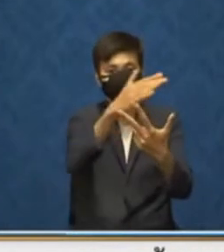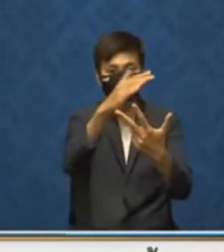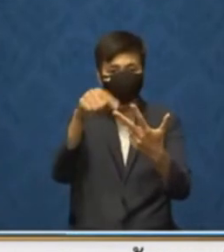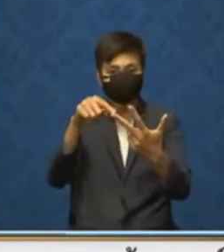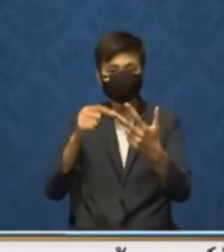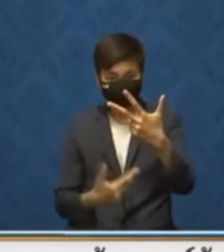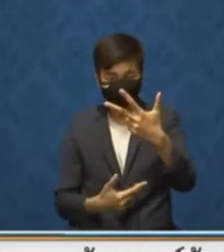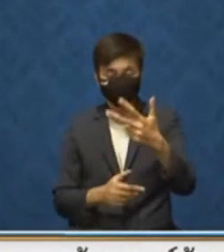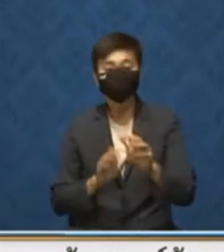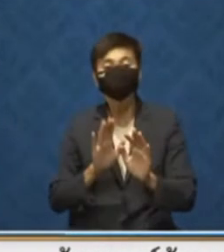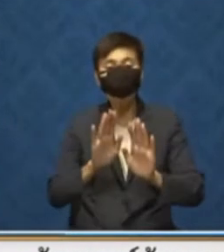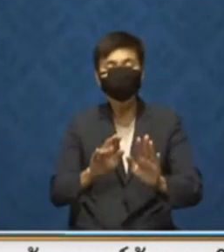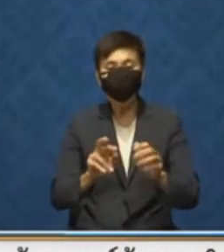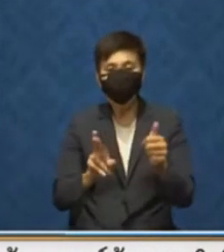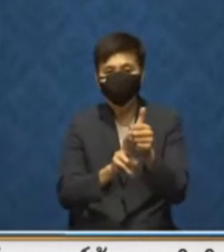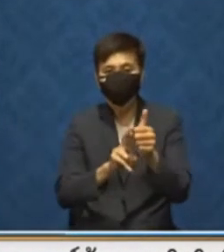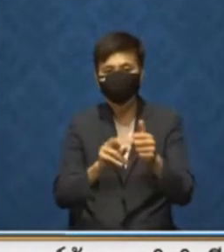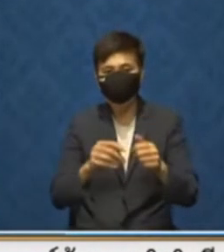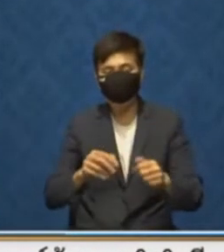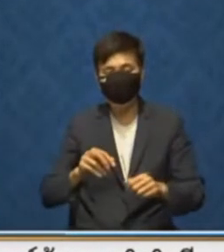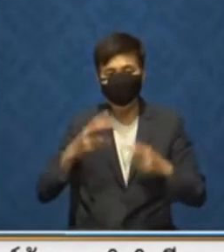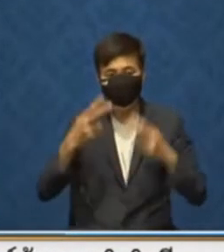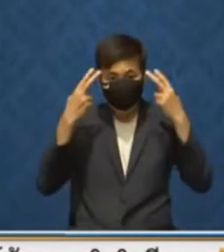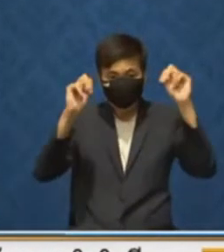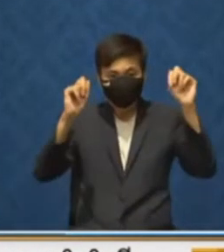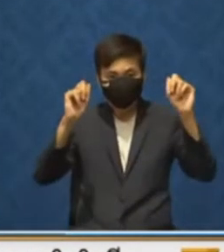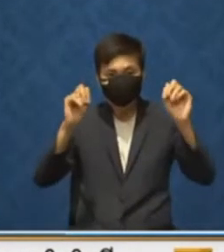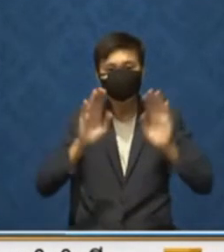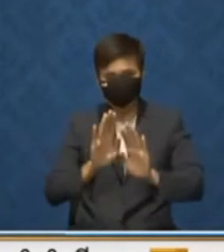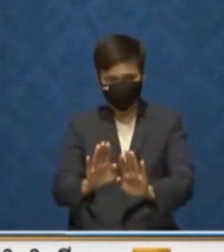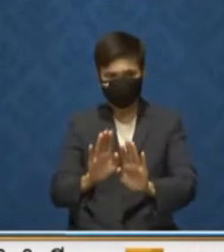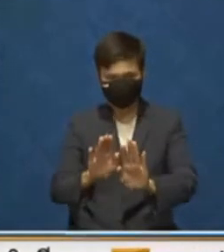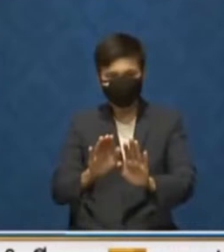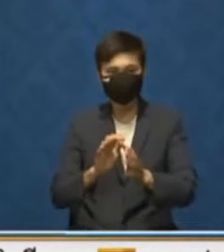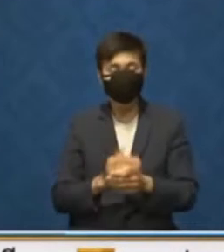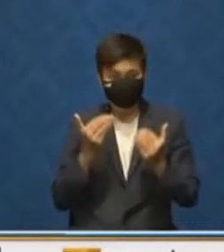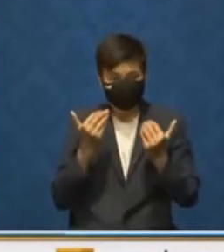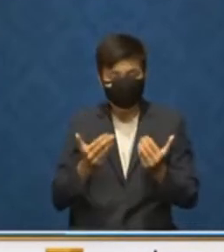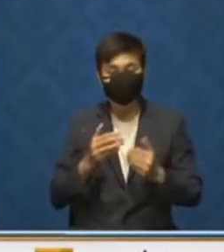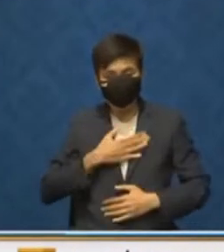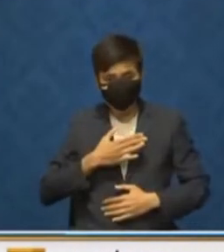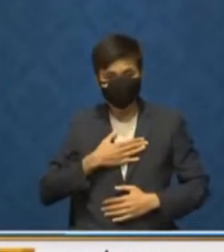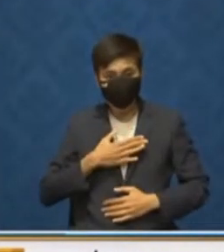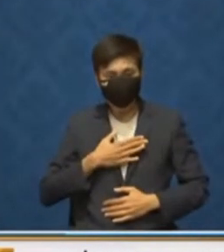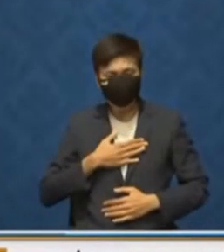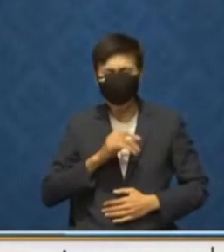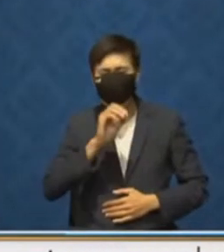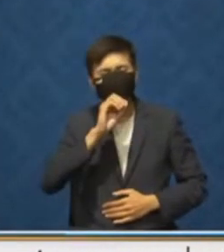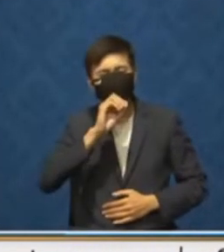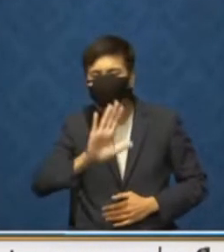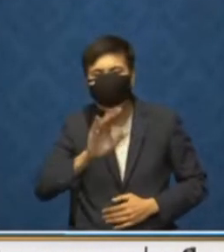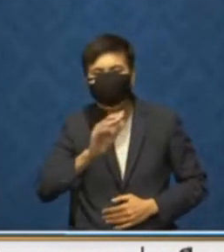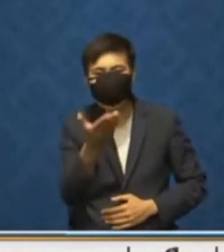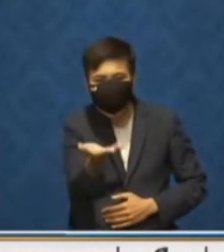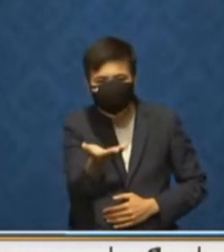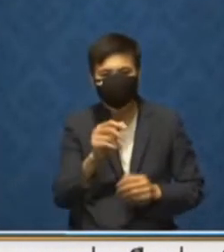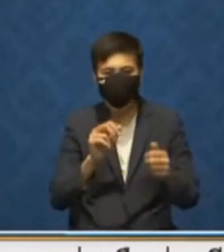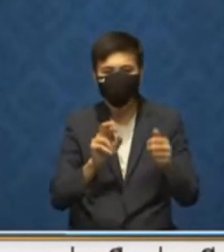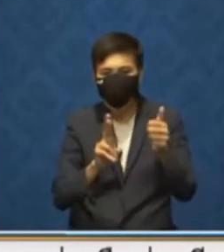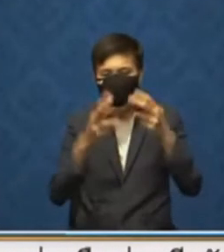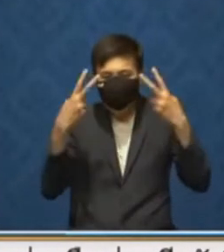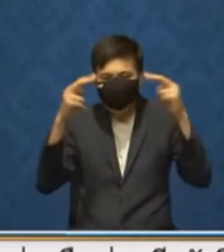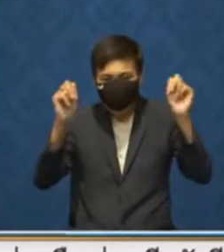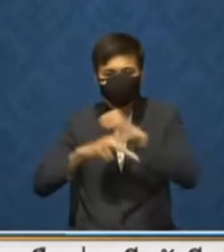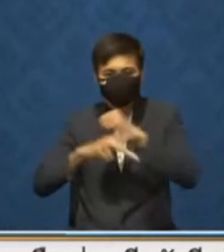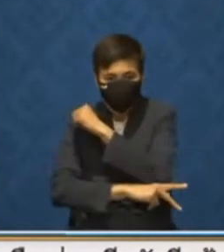ประวิทย์ด้วยนะครับท่านจะรู้หรือไม่รู้แต่ผมเอาความจริงมาใช้แล้วผมไม่ได้ว่าท่านโกงนะฝากไปดูด้วยนะนี่ปลา